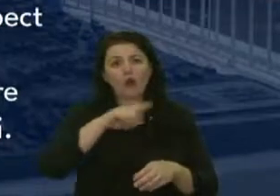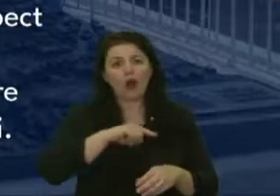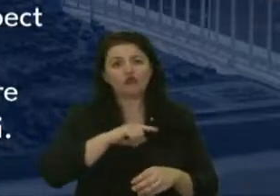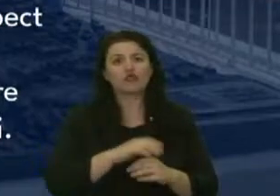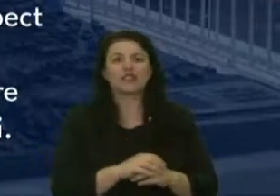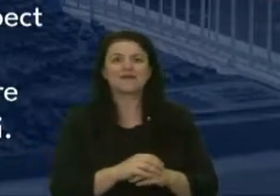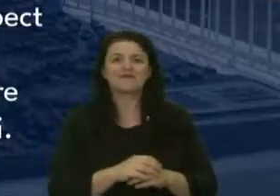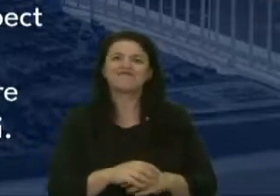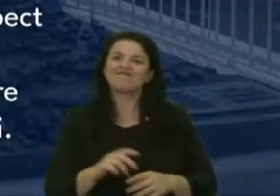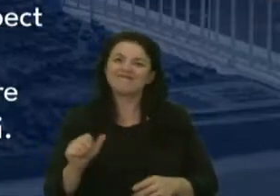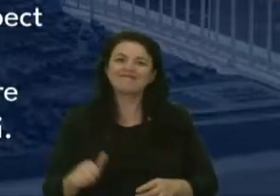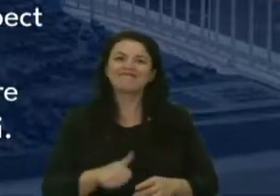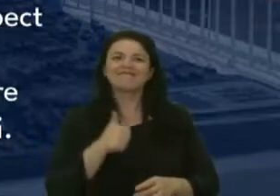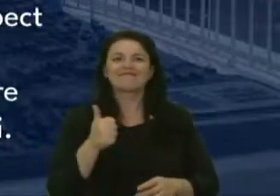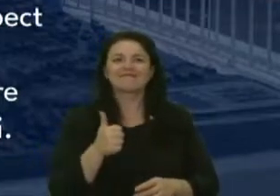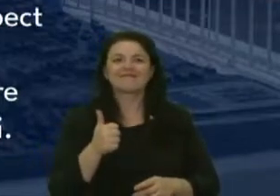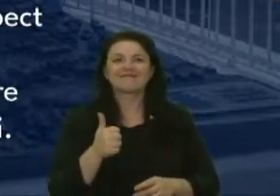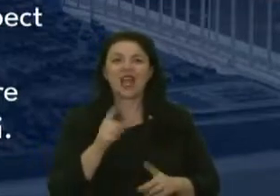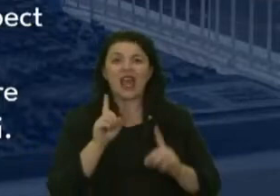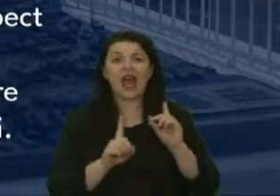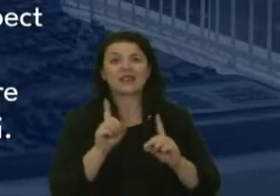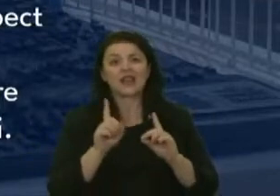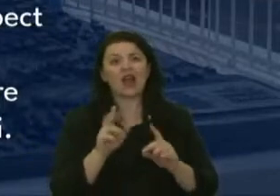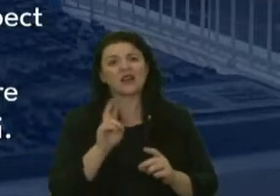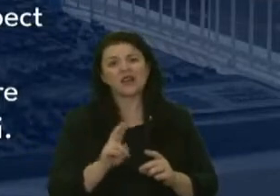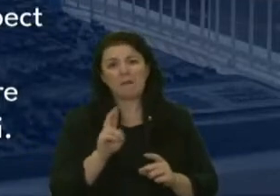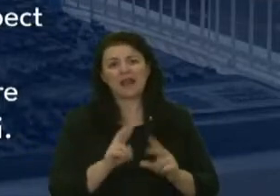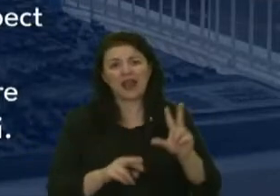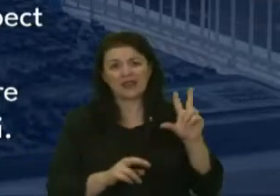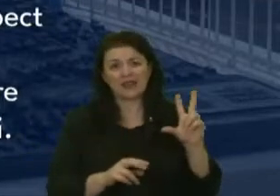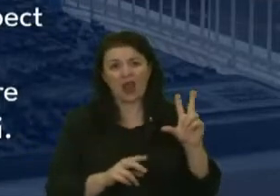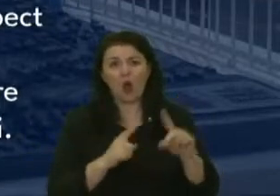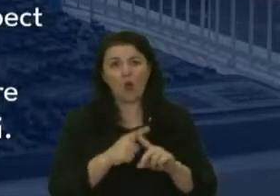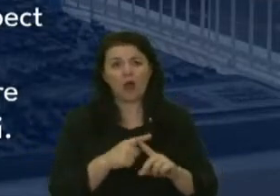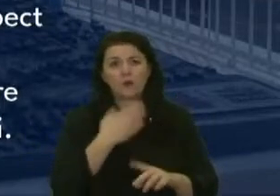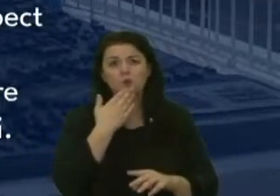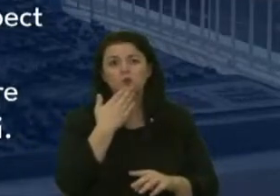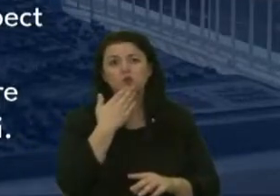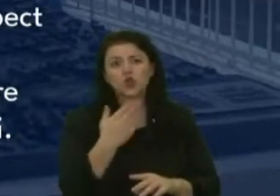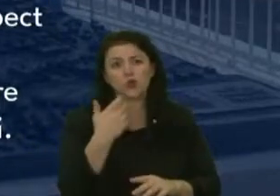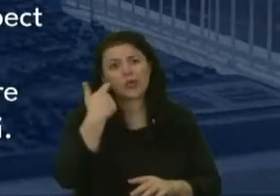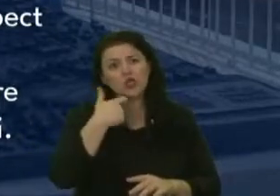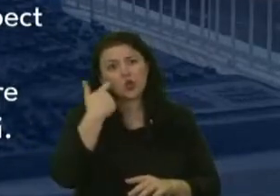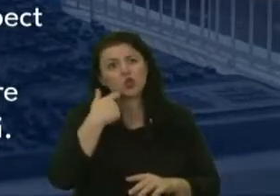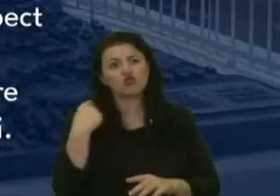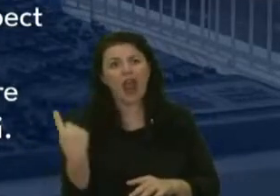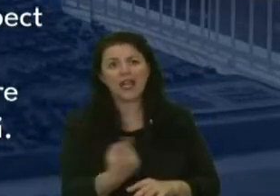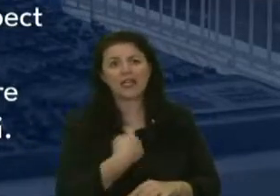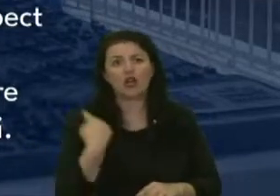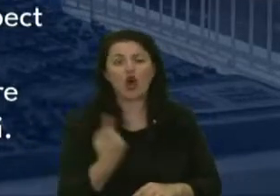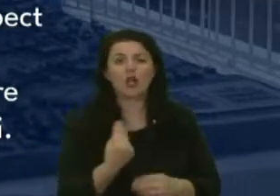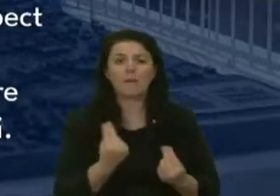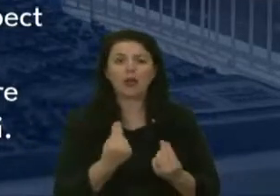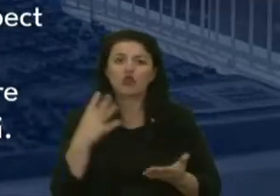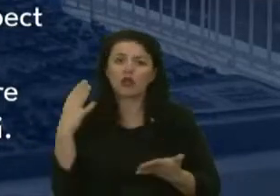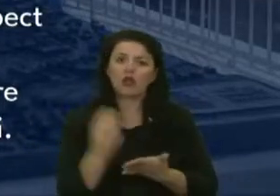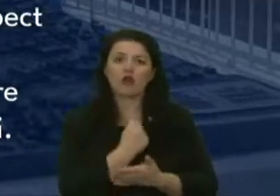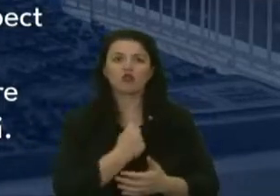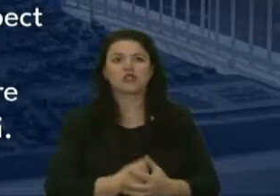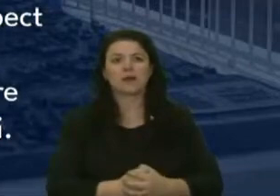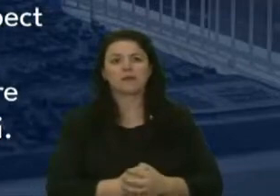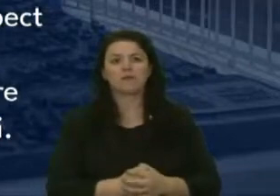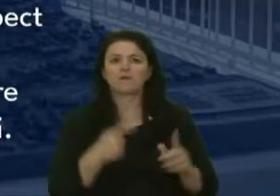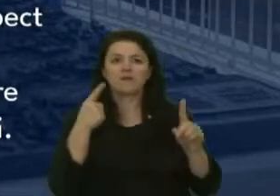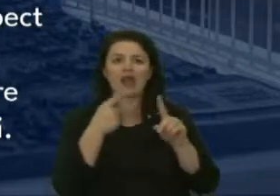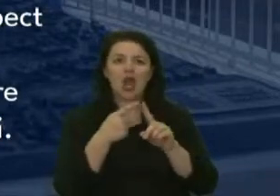așa încât iarăși din nou ă chiar dacă repet a treia oară Mulțumesc clujenilor pentru aceste pentru aceste reușite Obiectivul nostru este ca